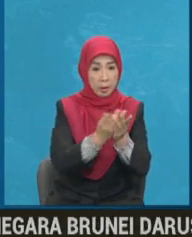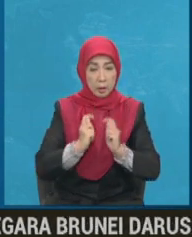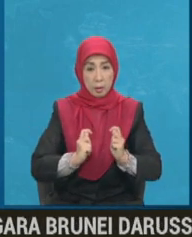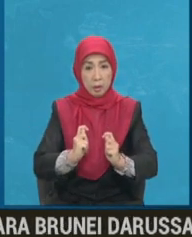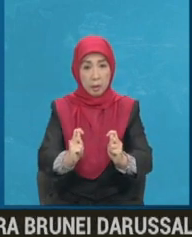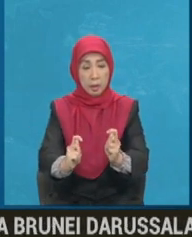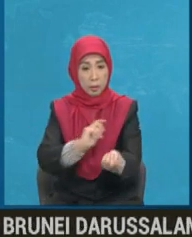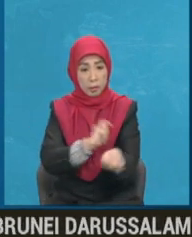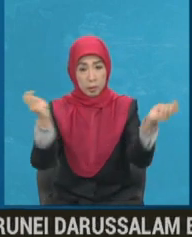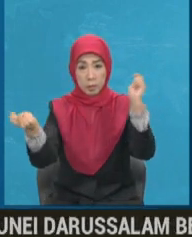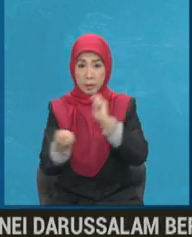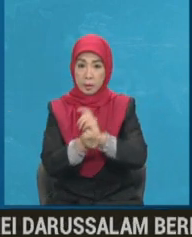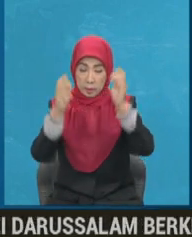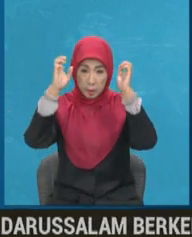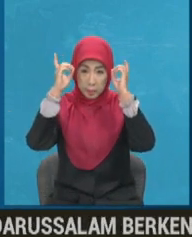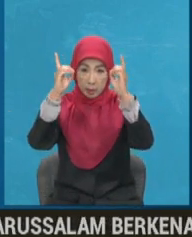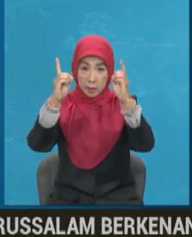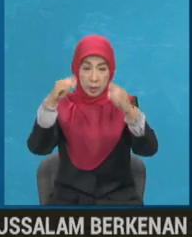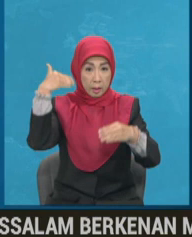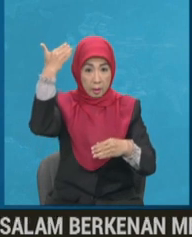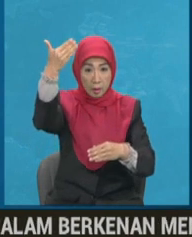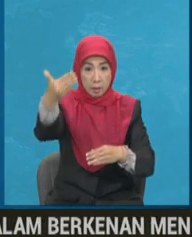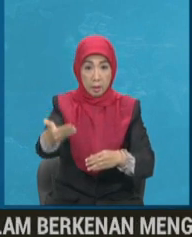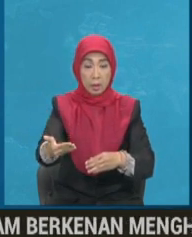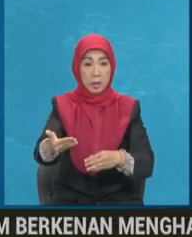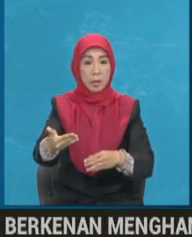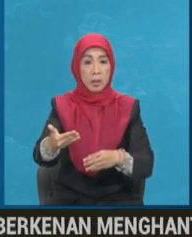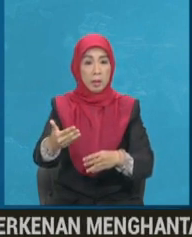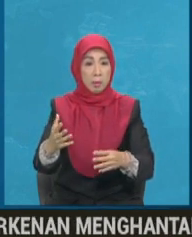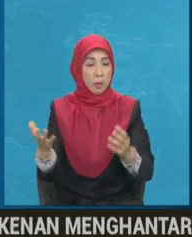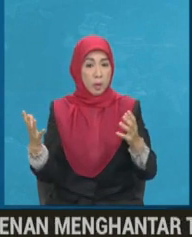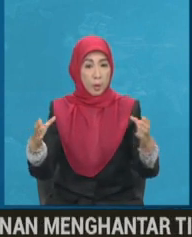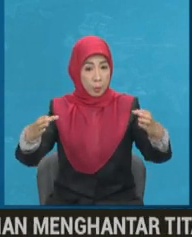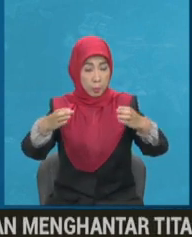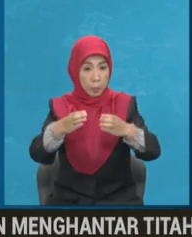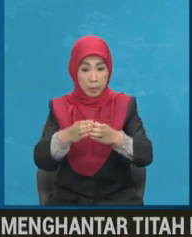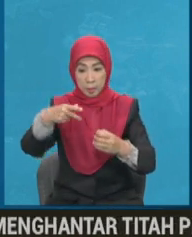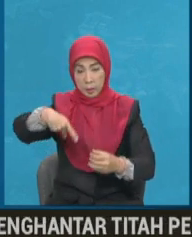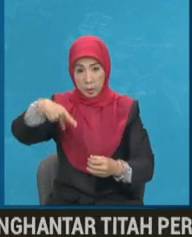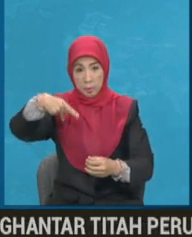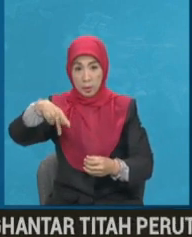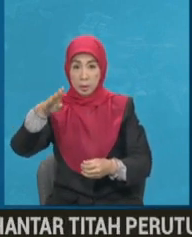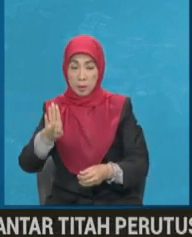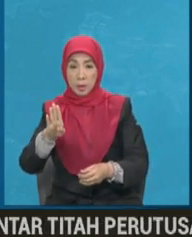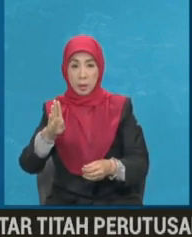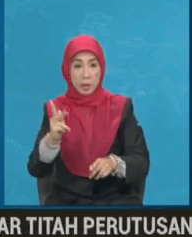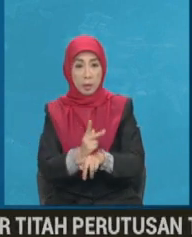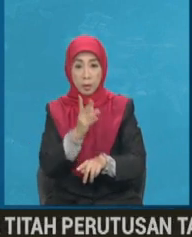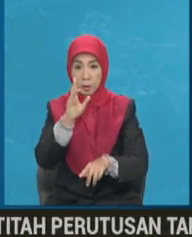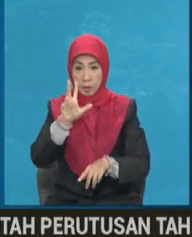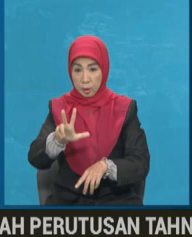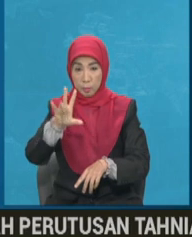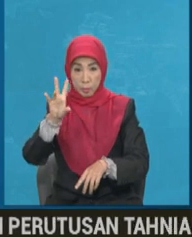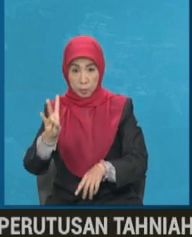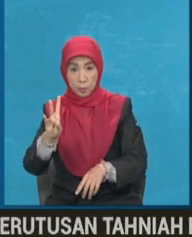sidang kemudian transformasi pendidikan yang akan diarahkan semasa perhimpunan Agung PBB sesi ke-77